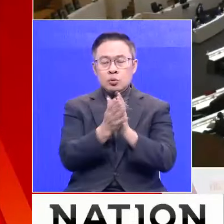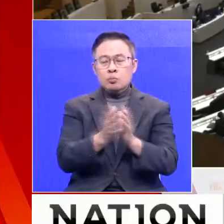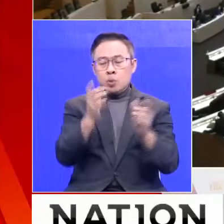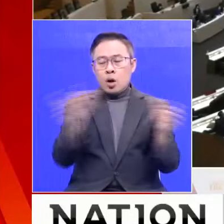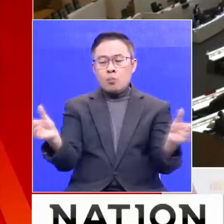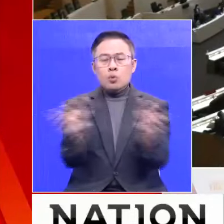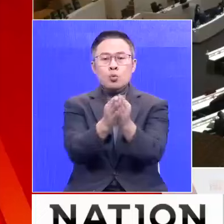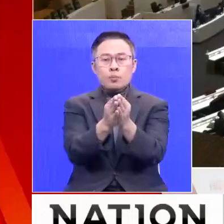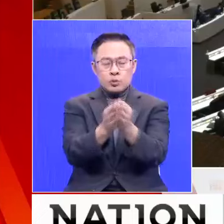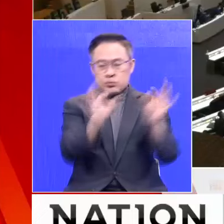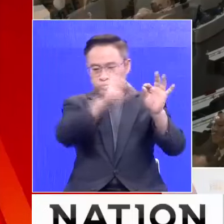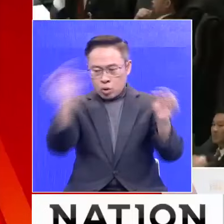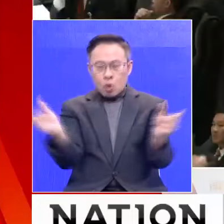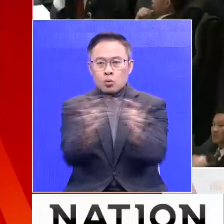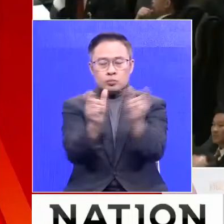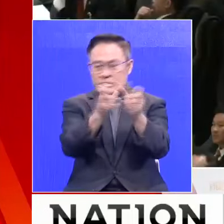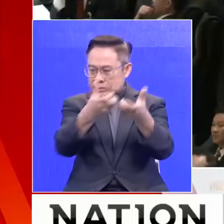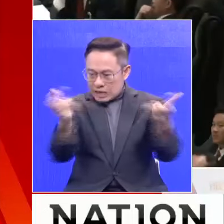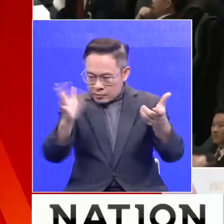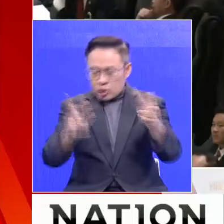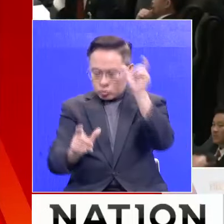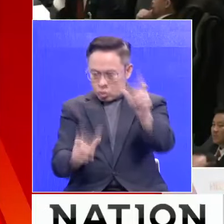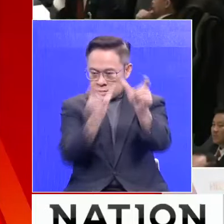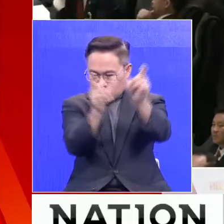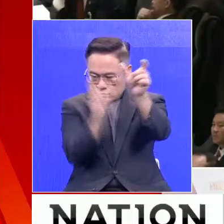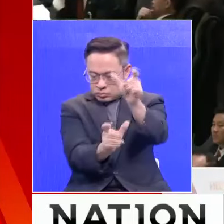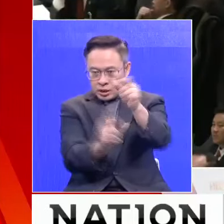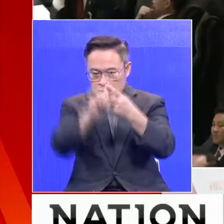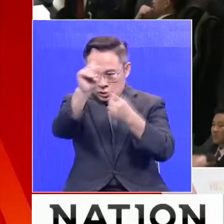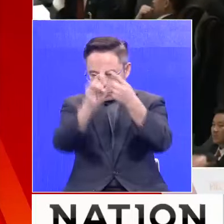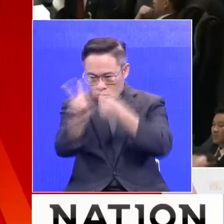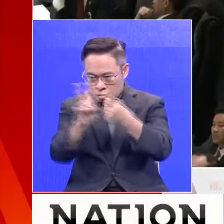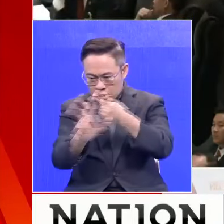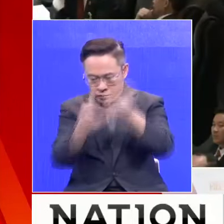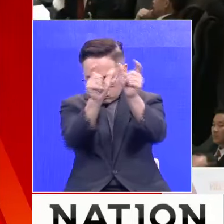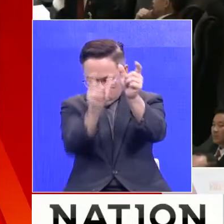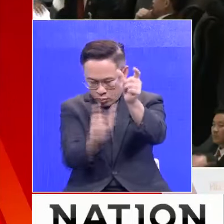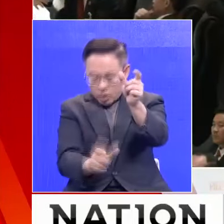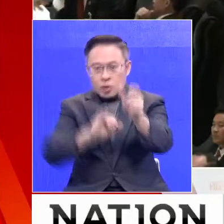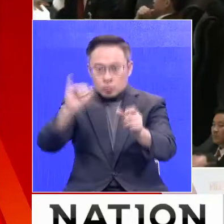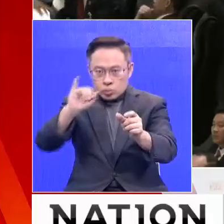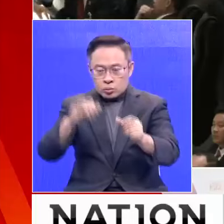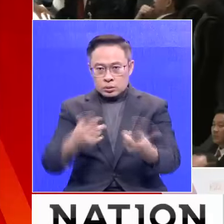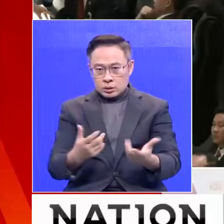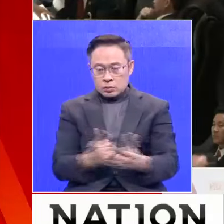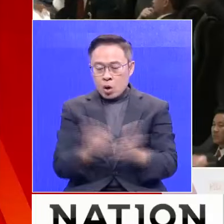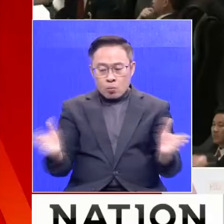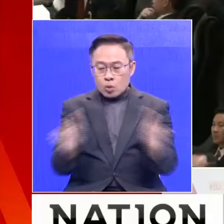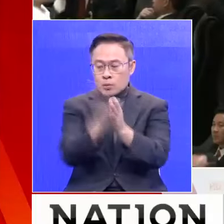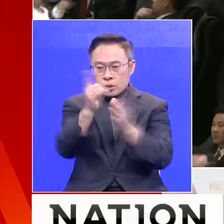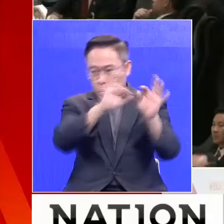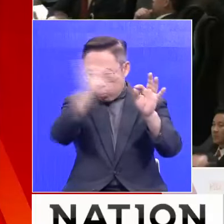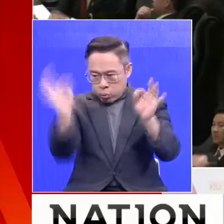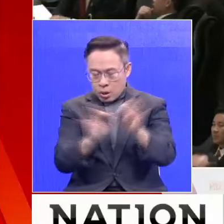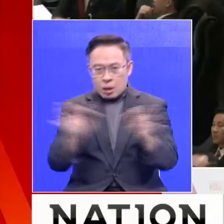ทีนี้ก็จะลังเลแล้วอ้าวถ้าเกิดเห็นด้วยกับ1ไม่เห็นด้วยกับ2เห็นด้วยกับ2ไม่เห็นด้วยกับ1ทีนี้จะลงมติยังไงอ่ะที่มันจะสะท้อนกับความ